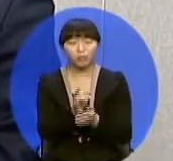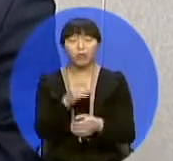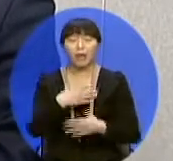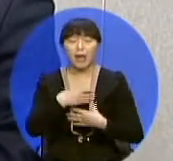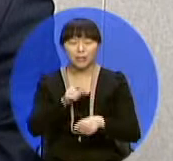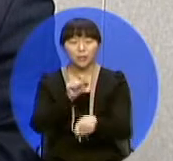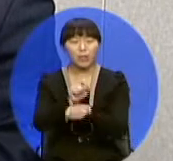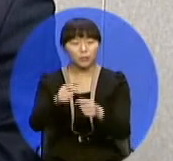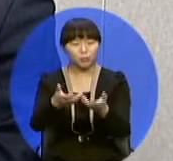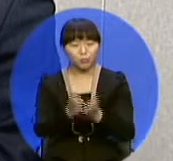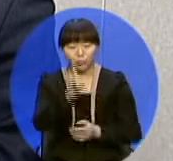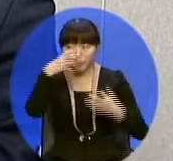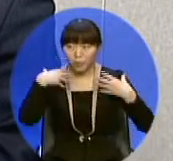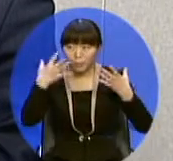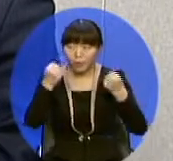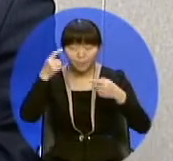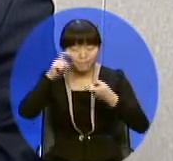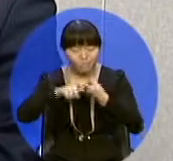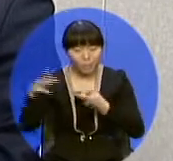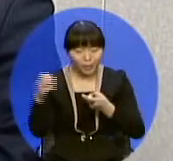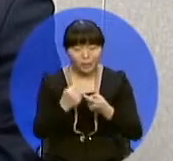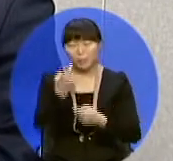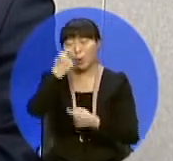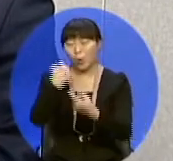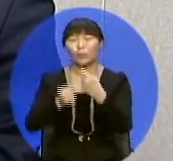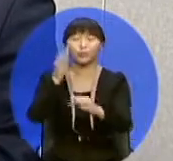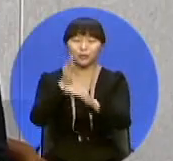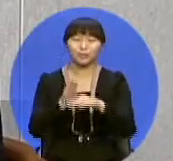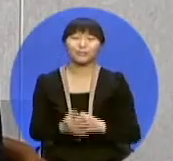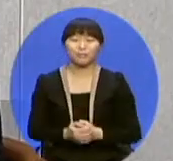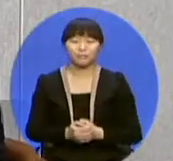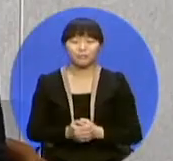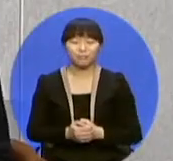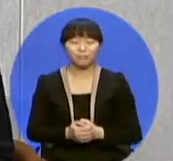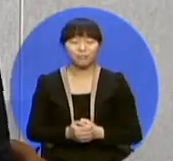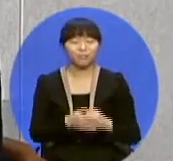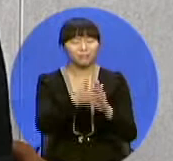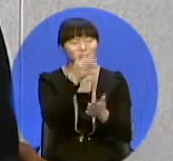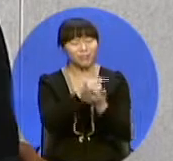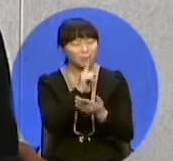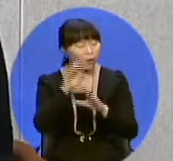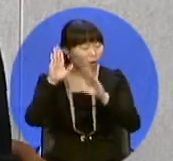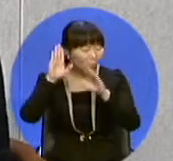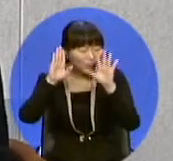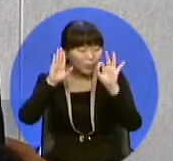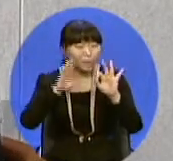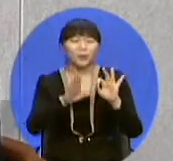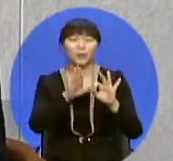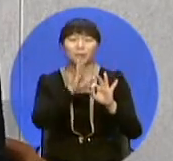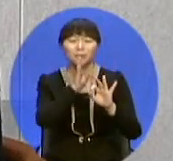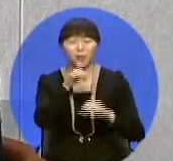큰 관심을 가지고 지금 벤치마킹을 하고 있습니다. 네. 시장님의 말씀을 이렇게 쭉 들어보니까요,